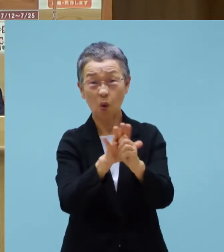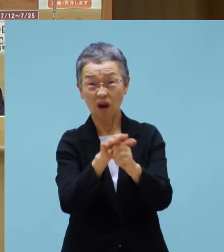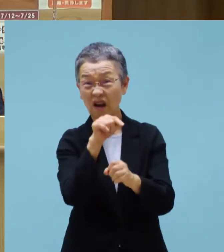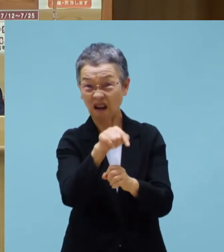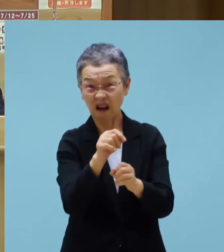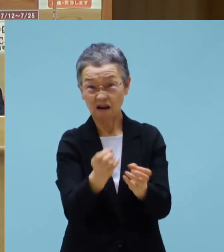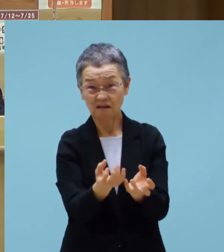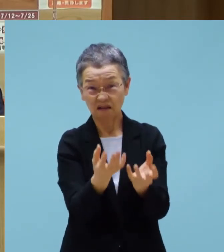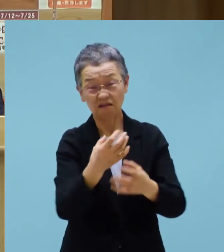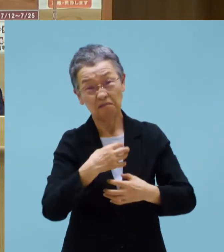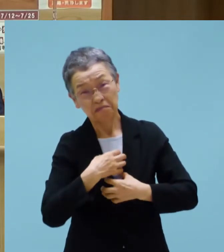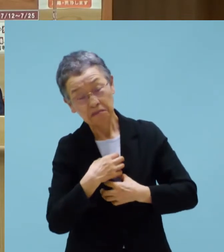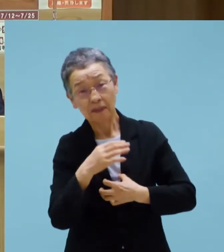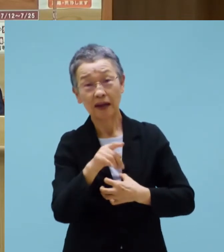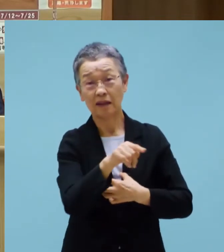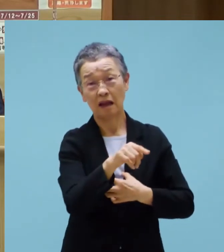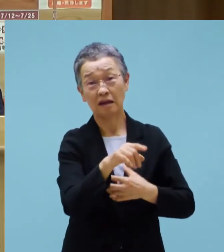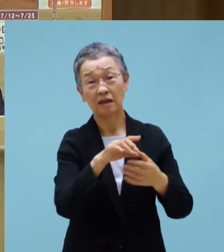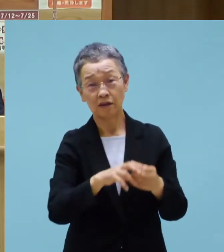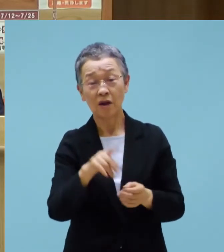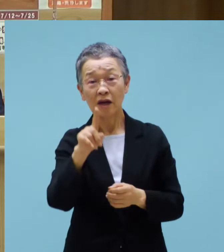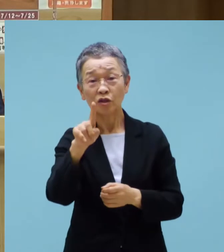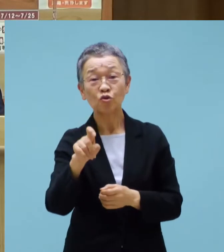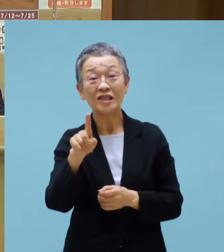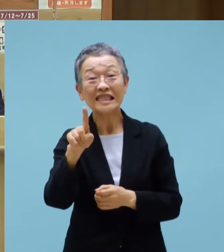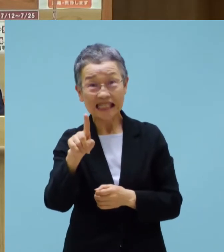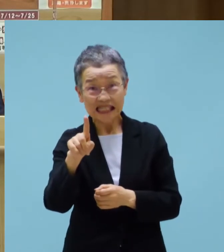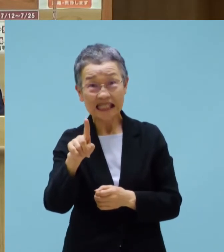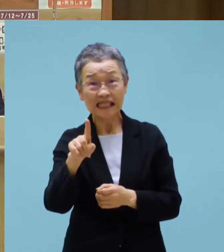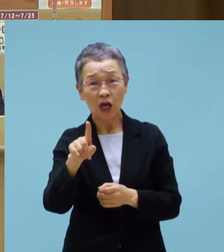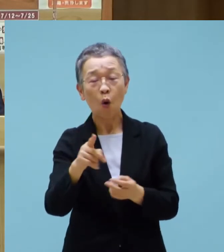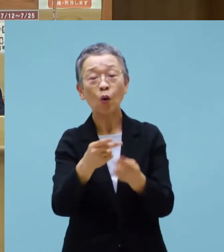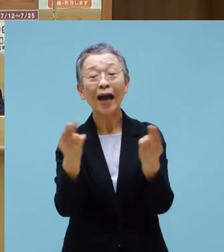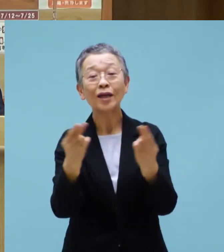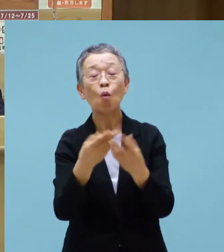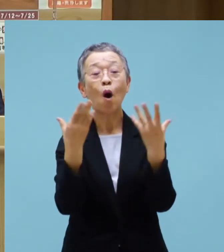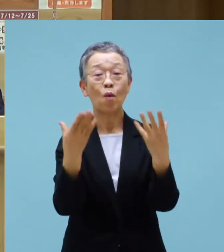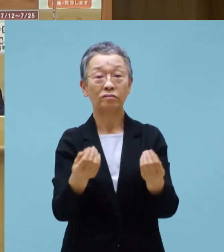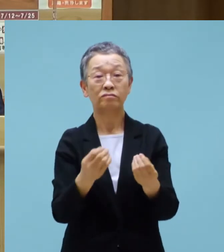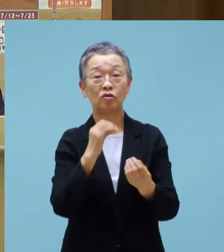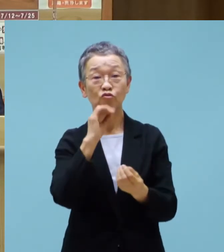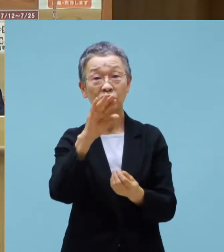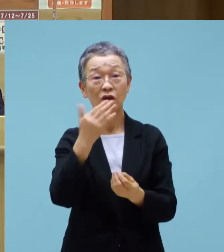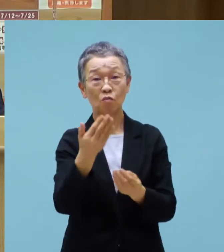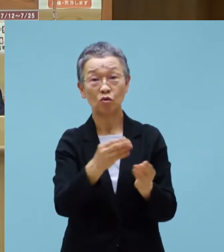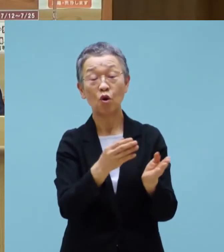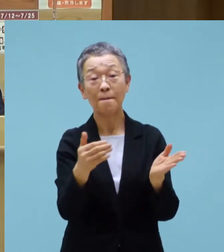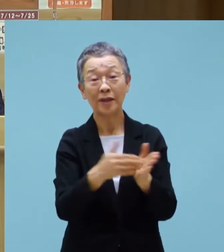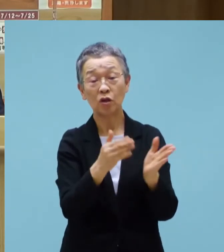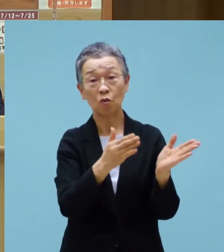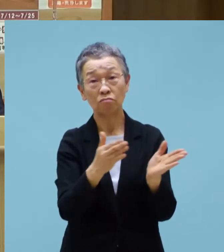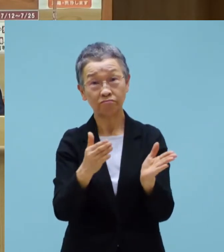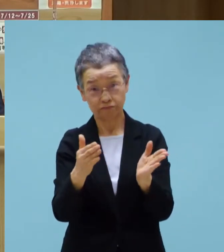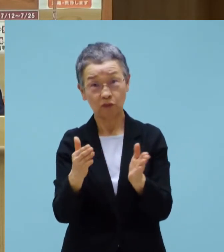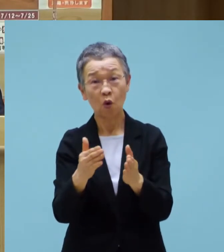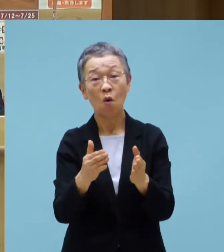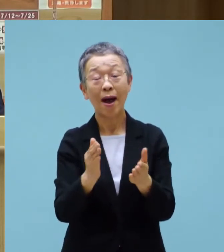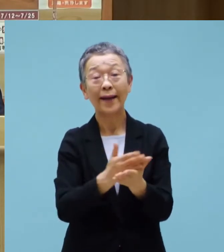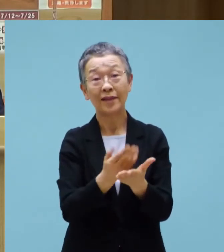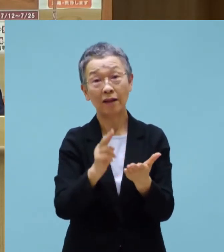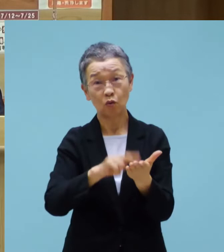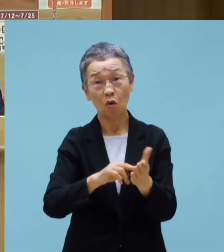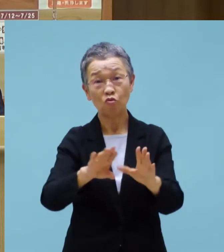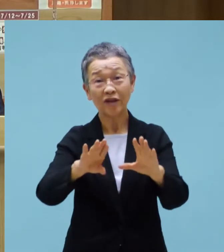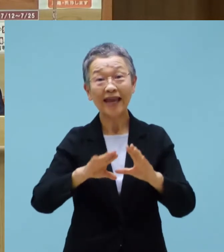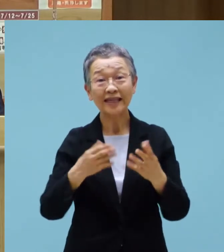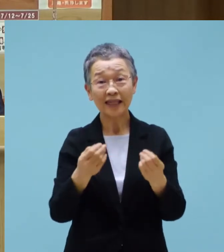で11日に北海道は解除するということになった、その時の政府の判断と、あとそれを受け入れた北海道の